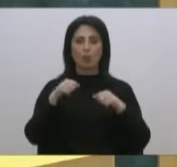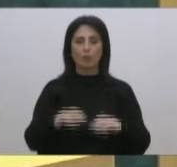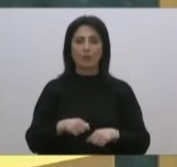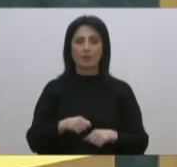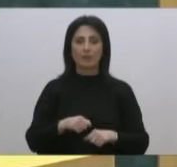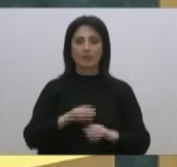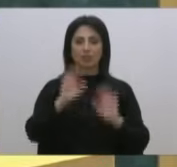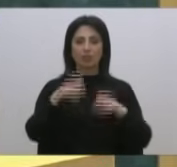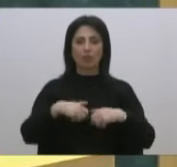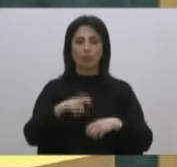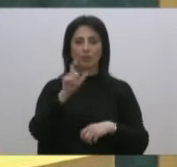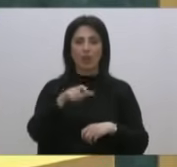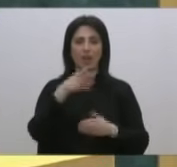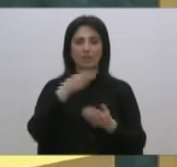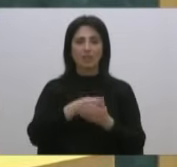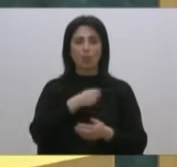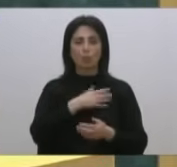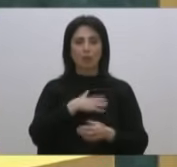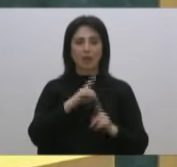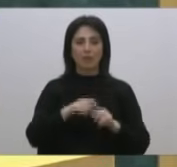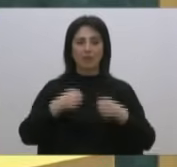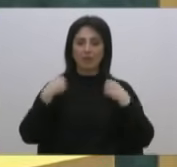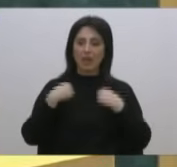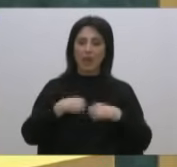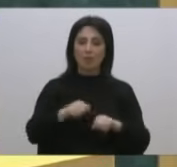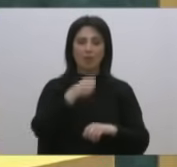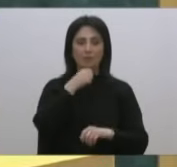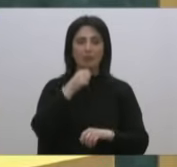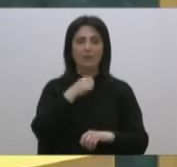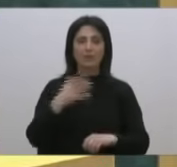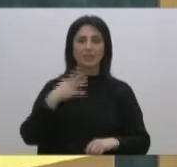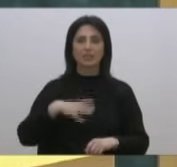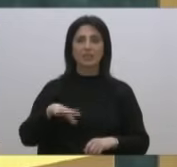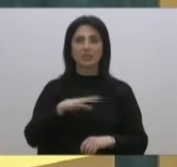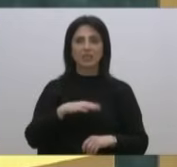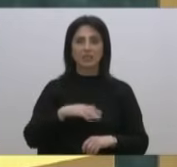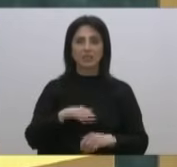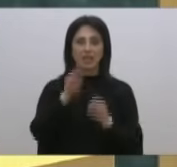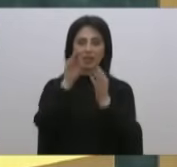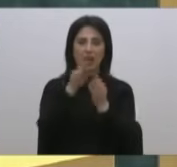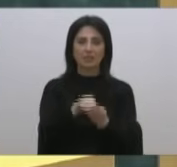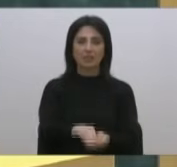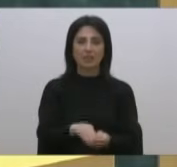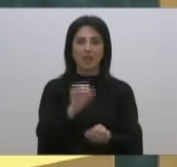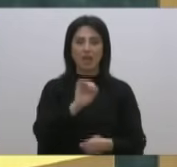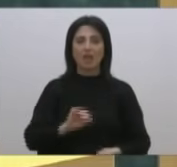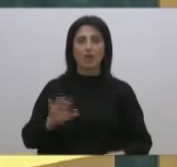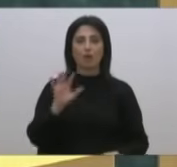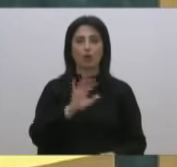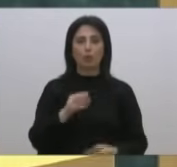უფლებები, ჩამოართო ხალხს საკუთრება, დაარბია მედია და საქართველოში დაასამარა